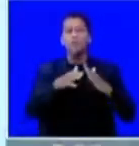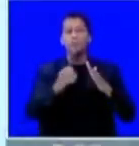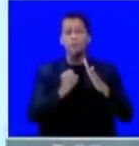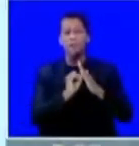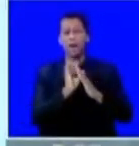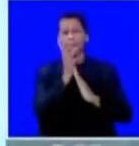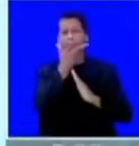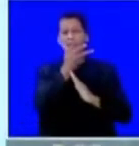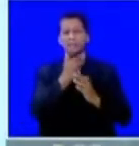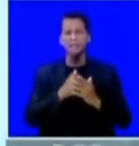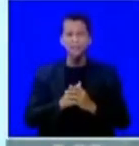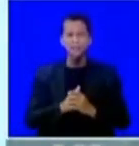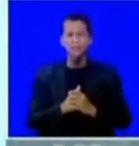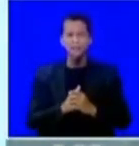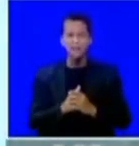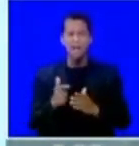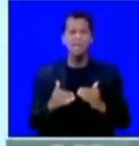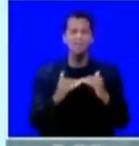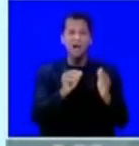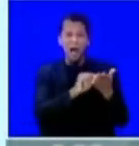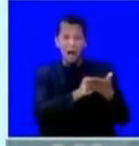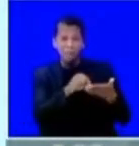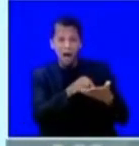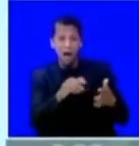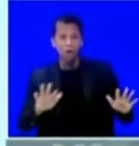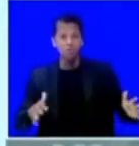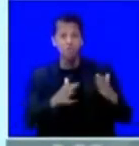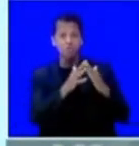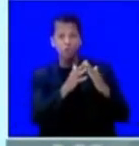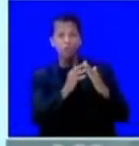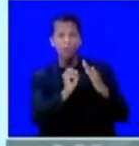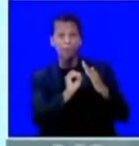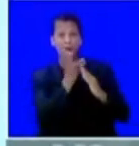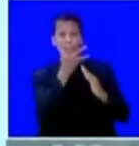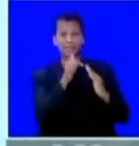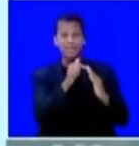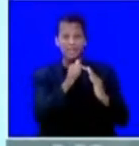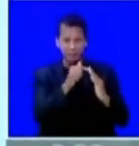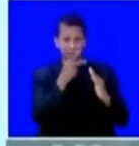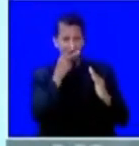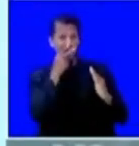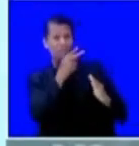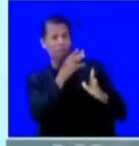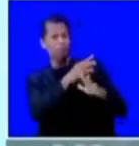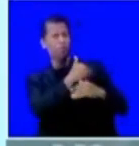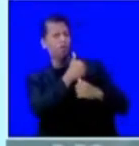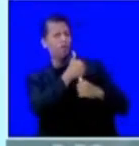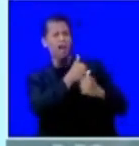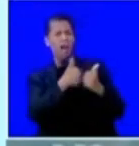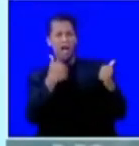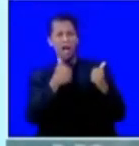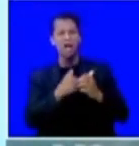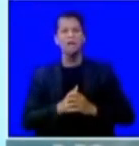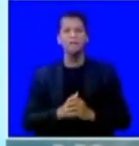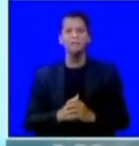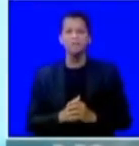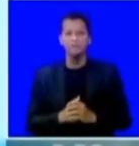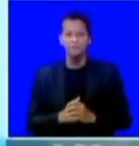Sesuai dengan namanya, tempat wisata yang berada di kawasan lereng Gunung Merapi ini menyuguhkan pemandangan gunung yang indah dan menenangkan